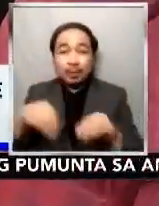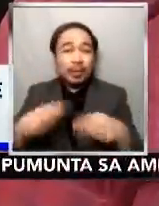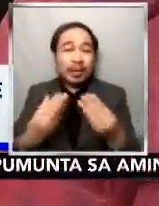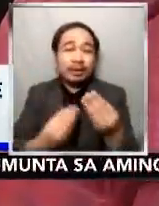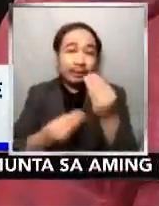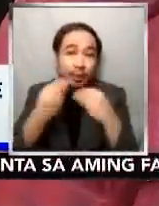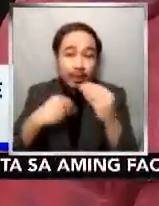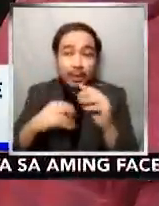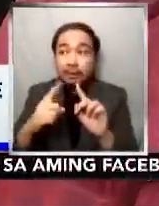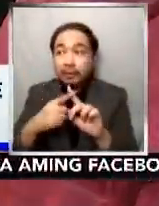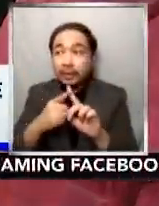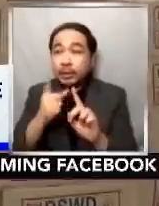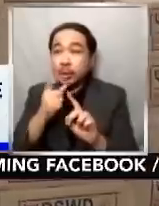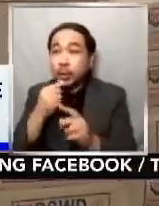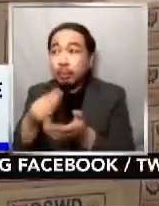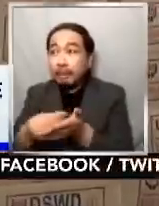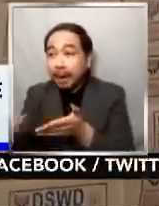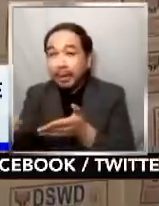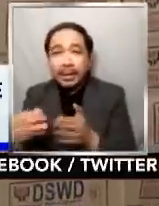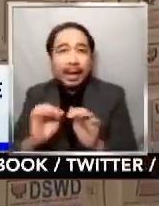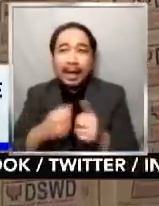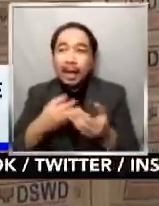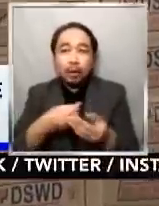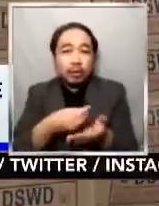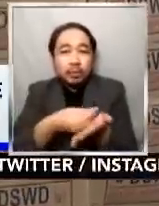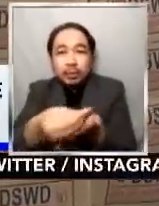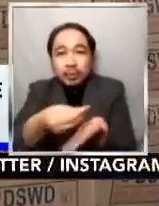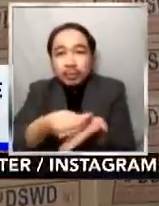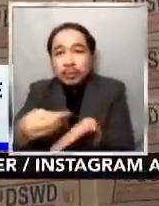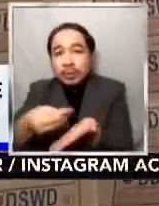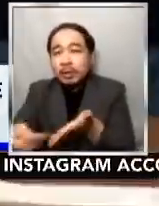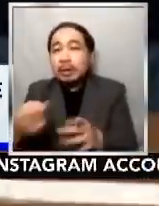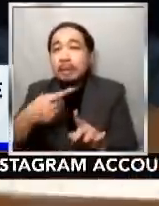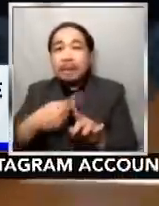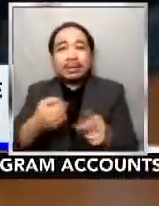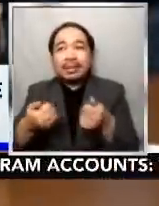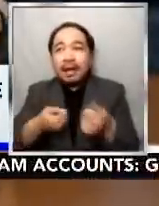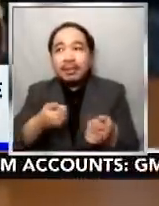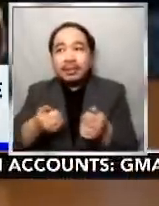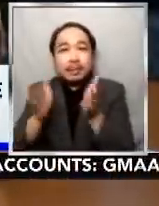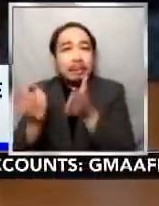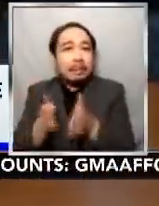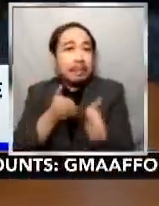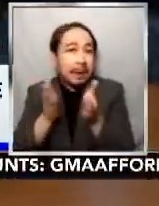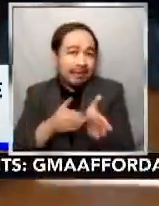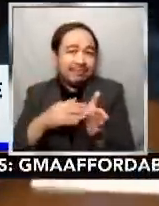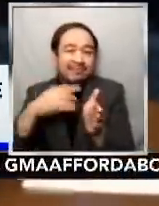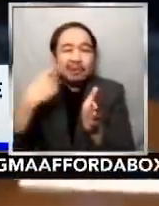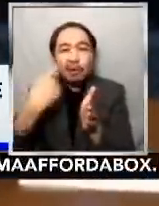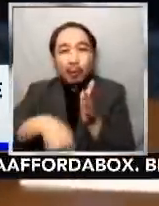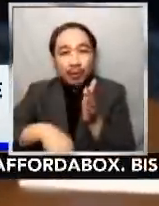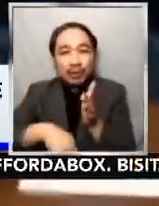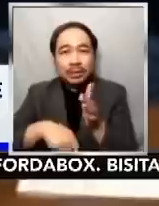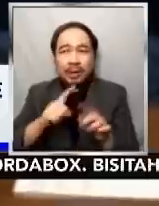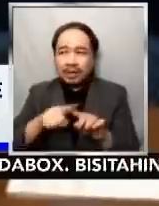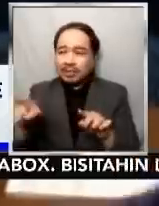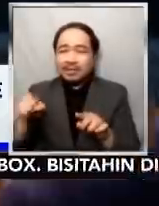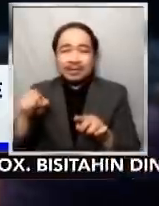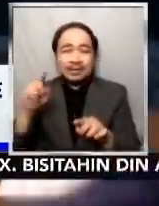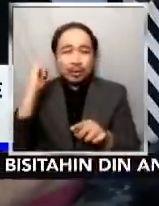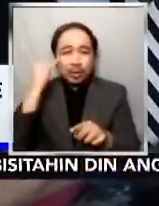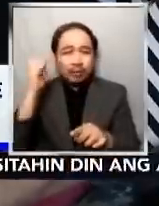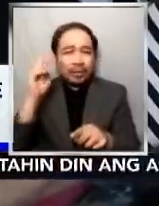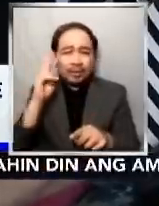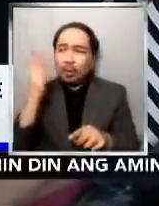bibili. Paano ipamamahagi? Dagdag pa ang administrative cost nito. Sabi pa ni Villanueva, bakit hindi na lang daw hayaang magdesisyon ng